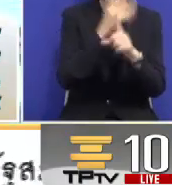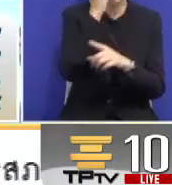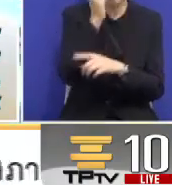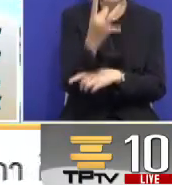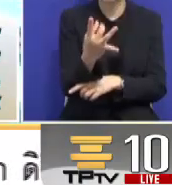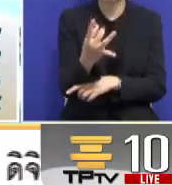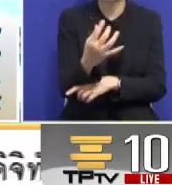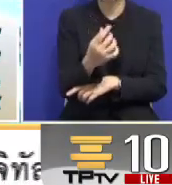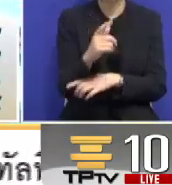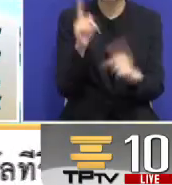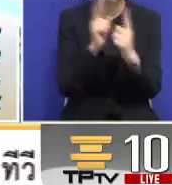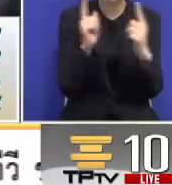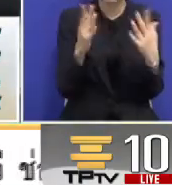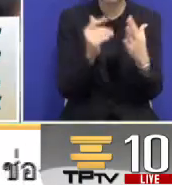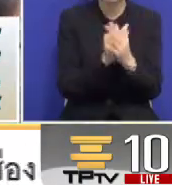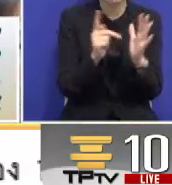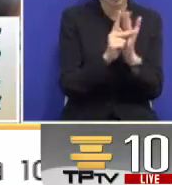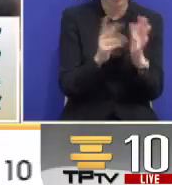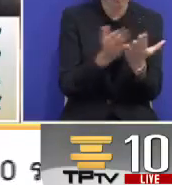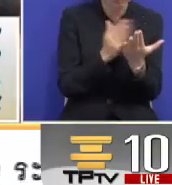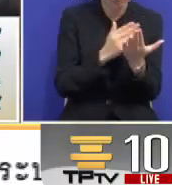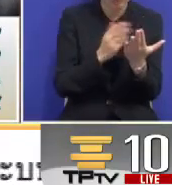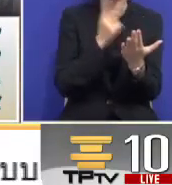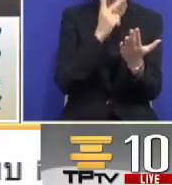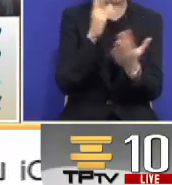สมบัติเรื่องคุณสมบัติเนี่ย